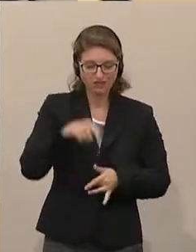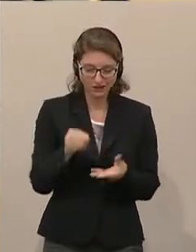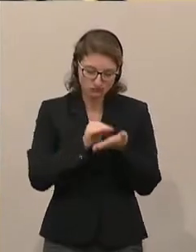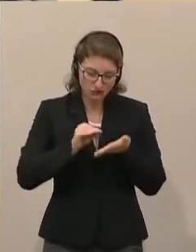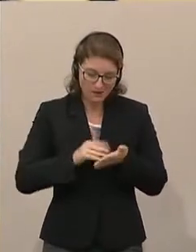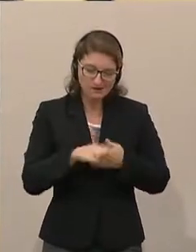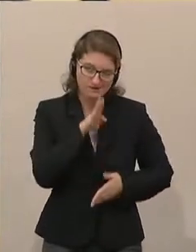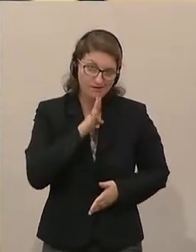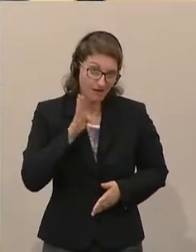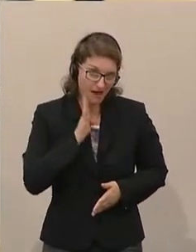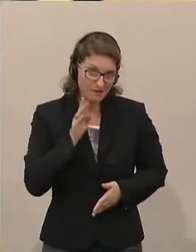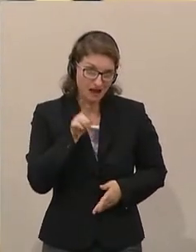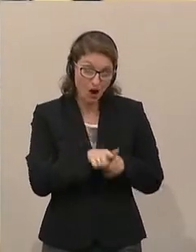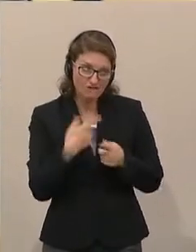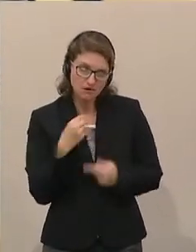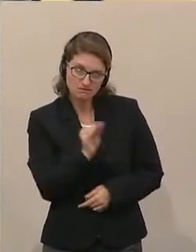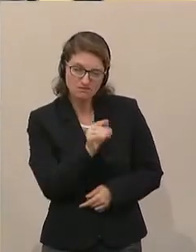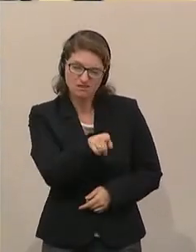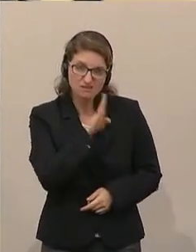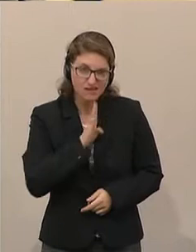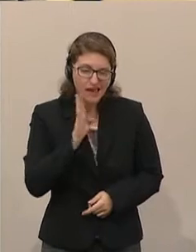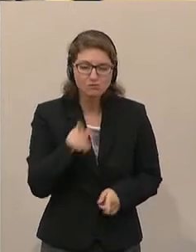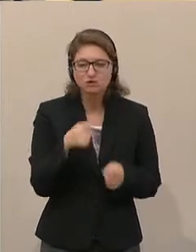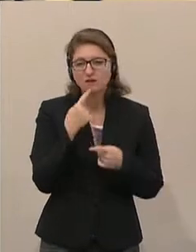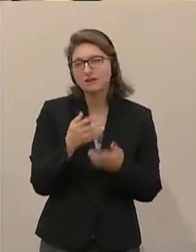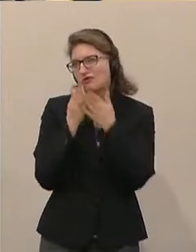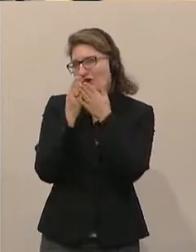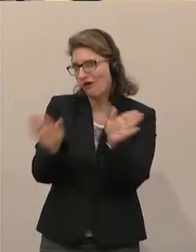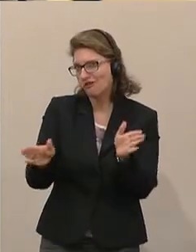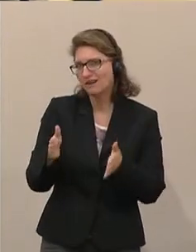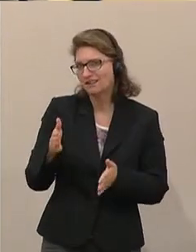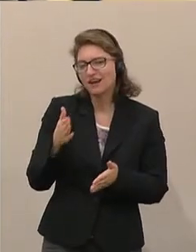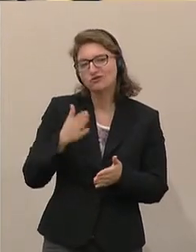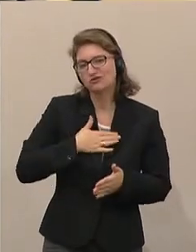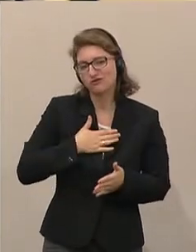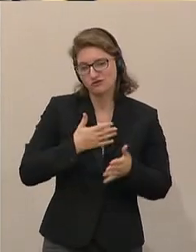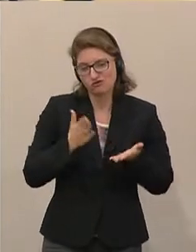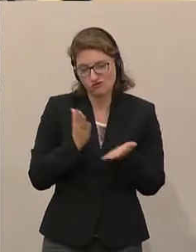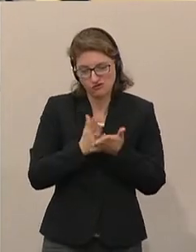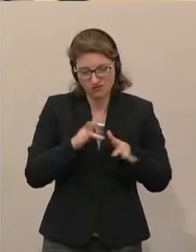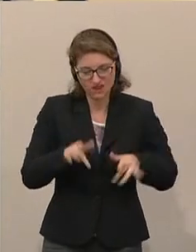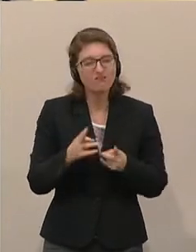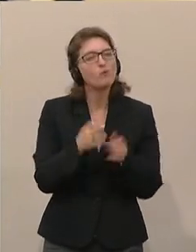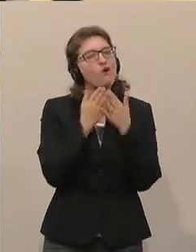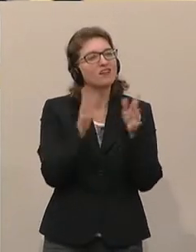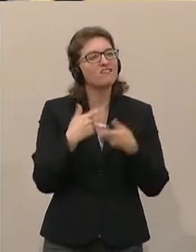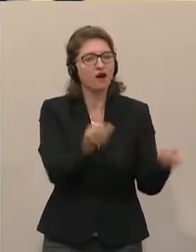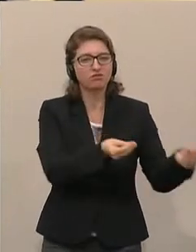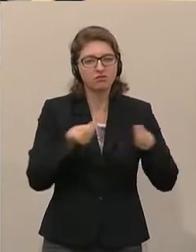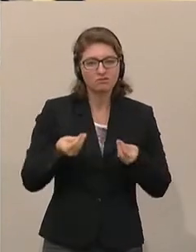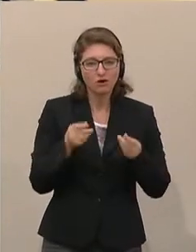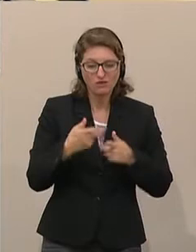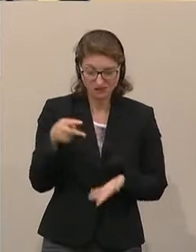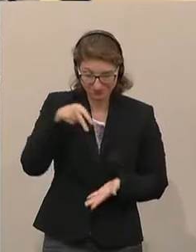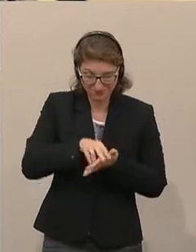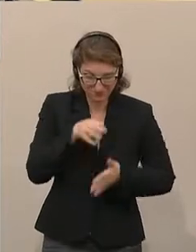war, wo Sie extra darauf hingewiesen wurde, dass es geheim war, und sagen, die Öffentlichkeit ist eh schon hergestellt, weil Sie es vor der Öffentlichkeit zugespielt haben. Dann stellen Sie sich